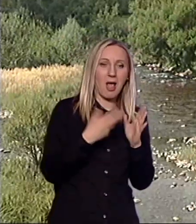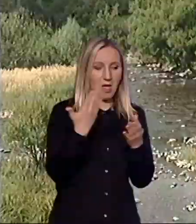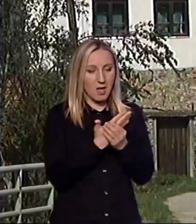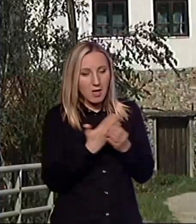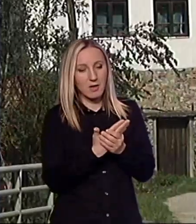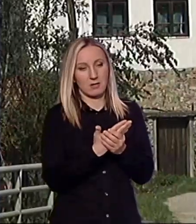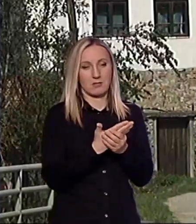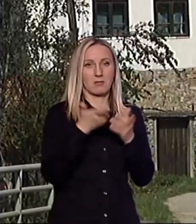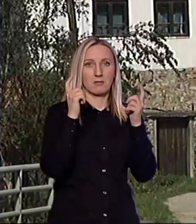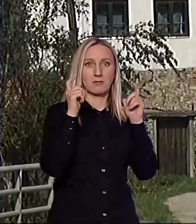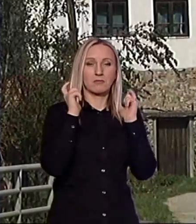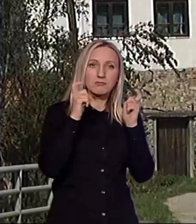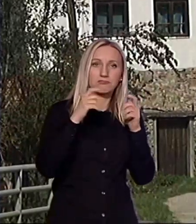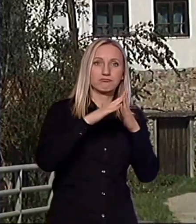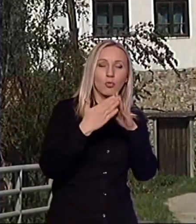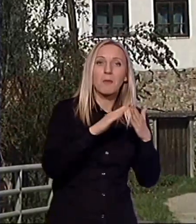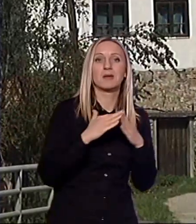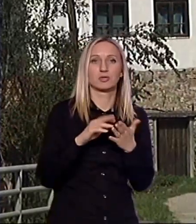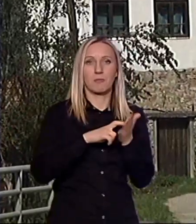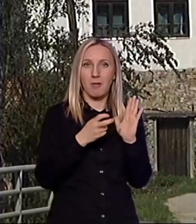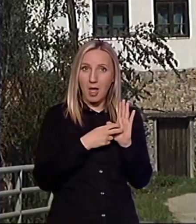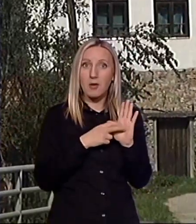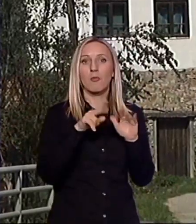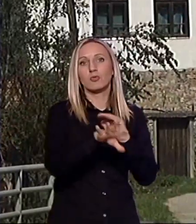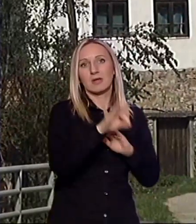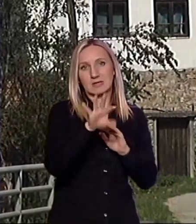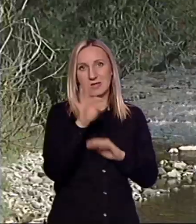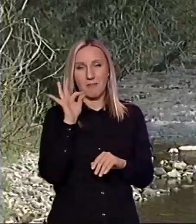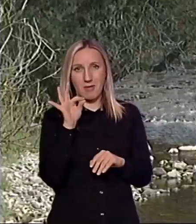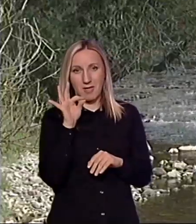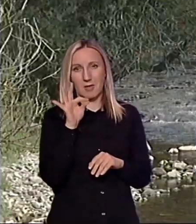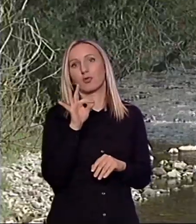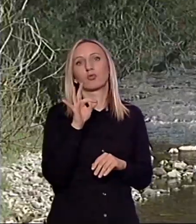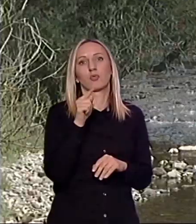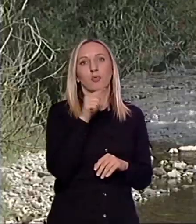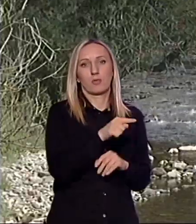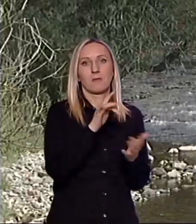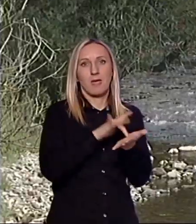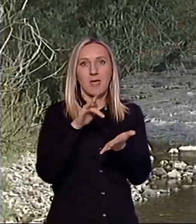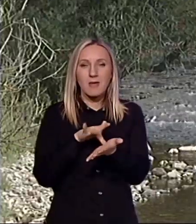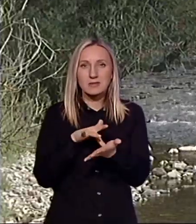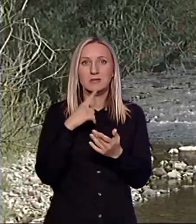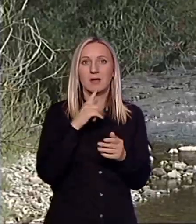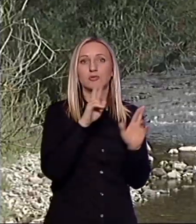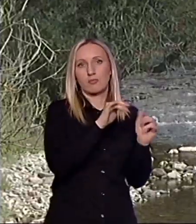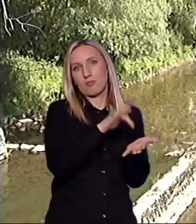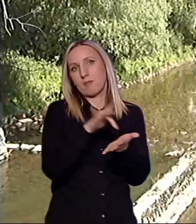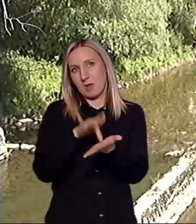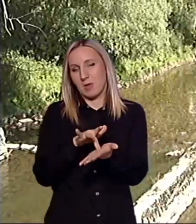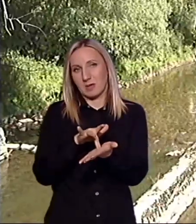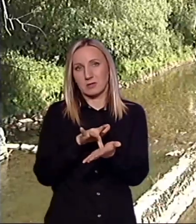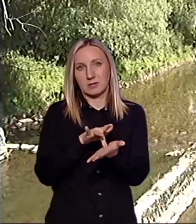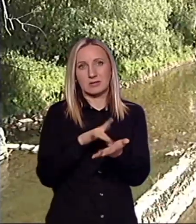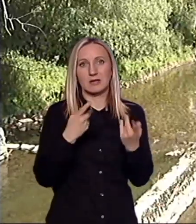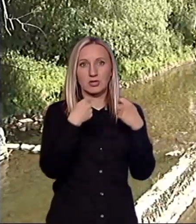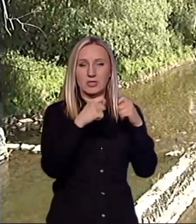urbanističkim planovima, imaju mogućnost da izaberu te lokacije, da ih proglase kao potencijalne lokacije za mini hidroelektrane.